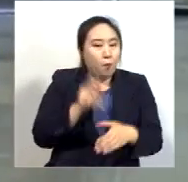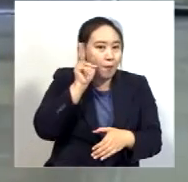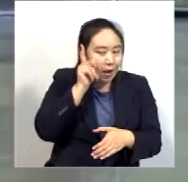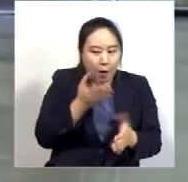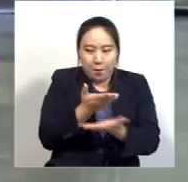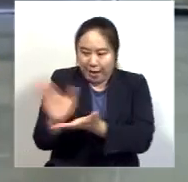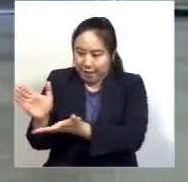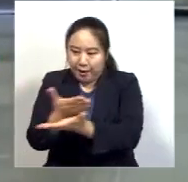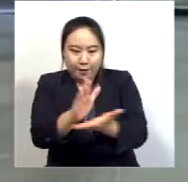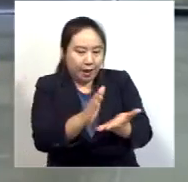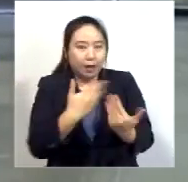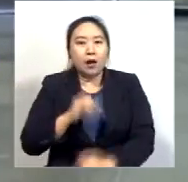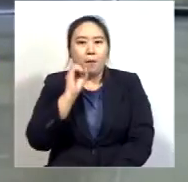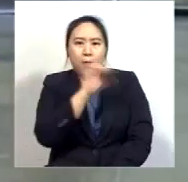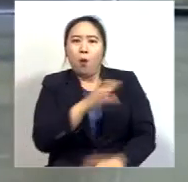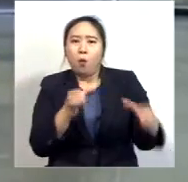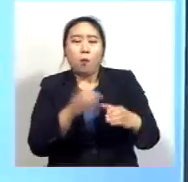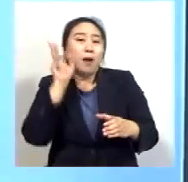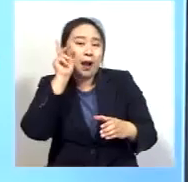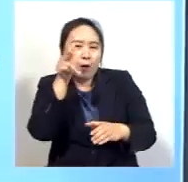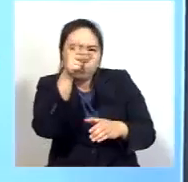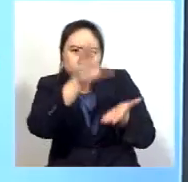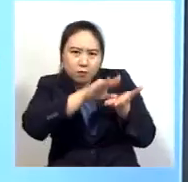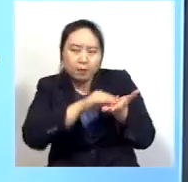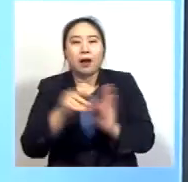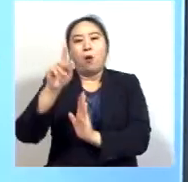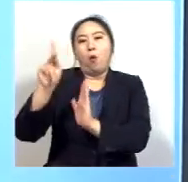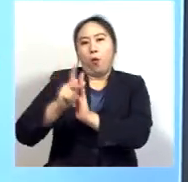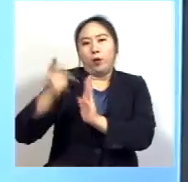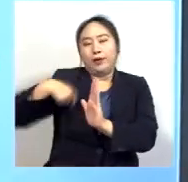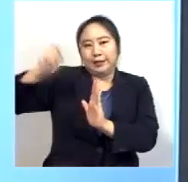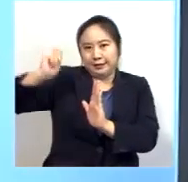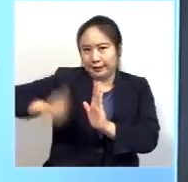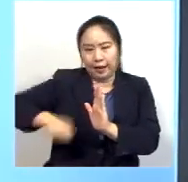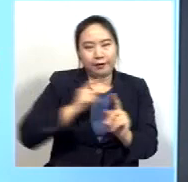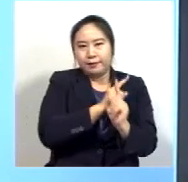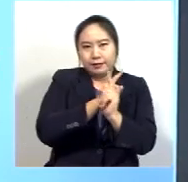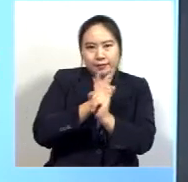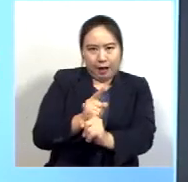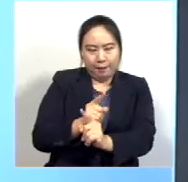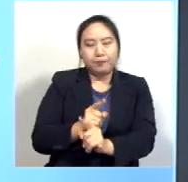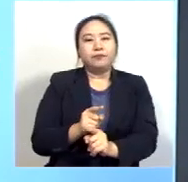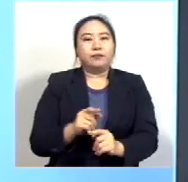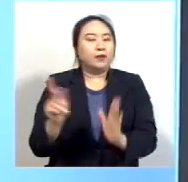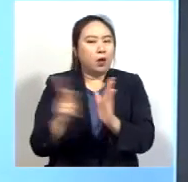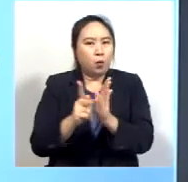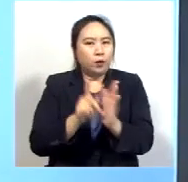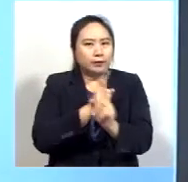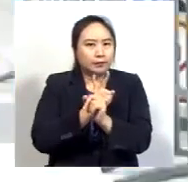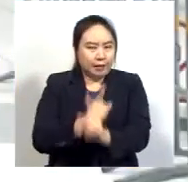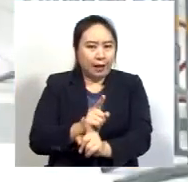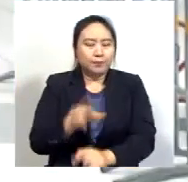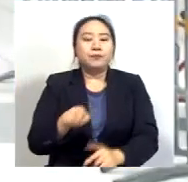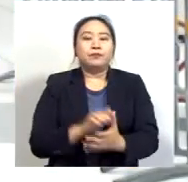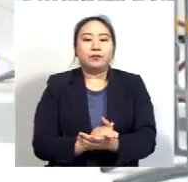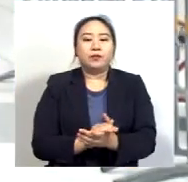ยนะครับพร้อมกับกำชับสื่อมวลชนให้ปฏิบัติตามระเบียบศาลว่าด้วยการรักษาความปลอดภัยและความสงบเรียบร้อยในที่ทำการ